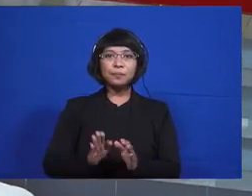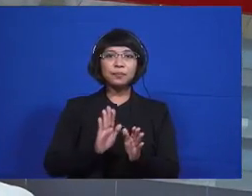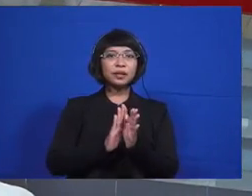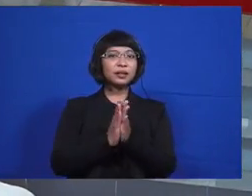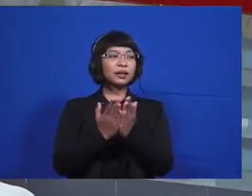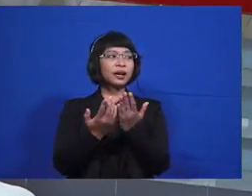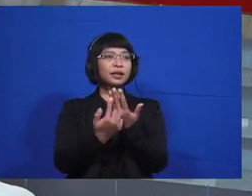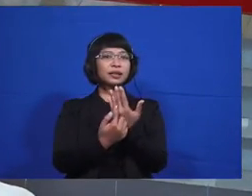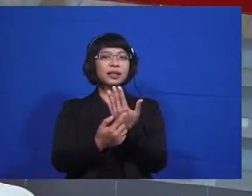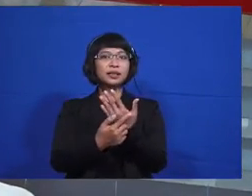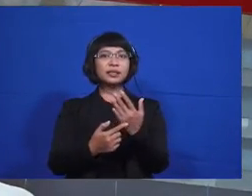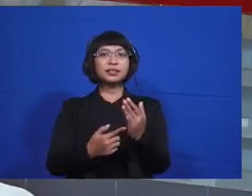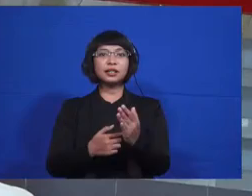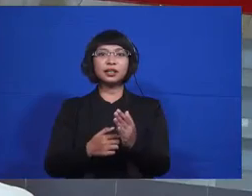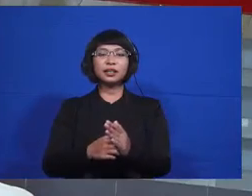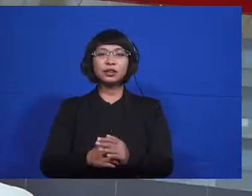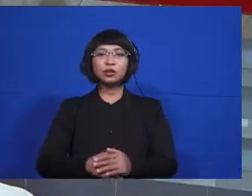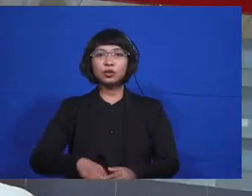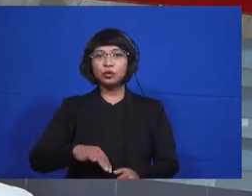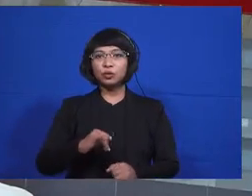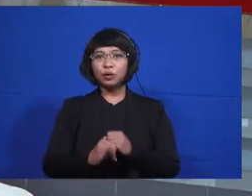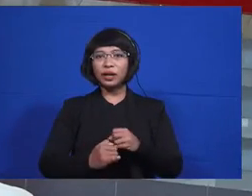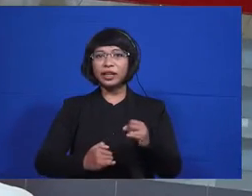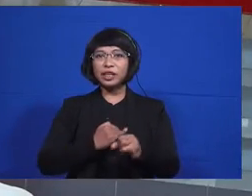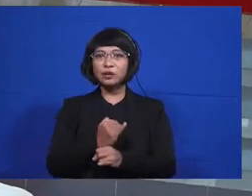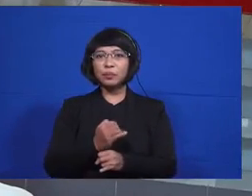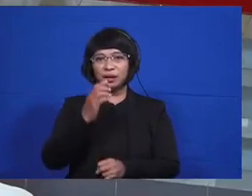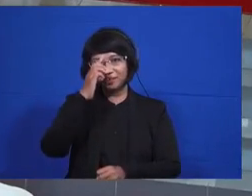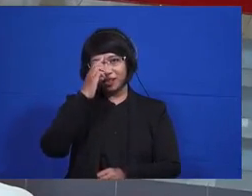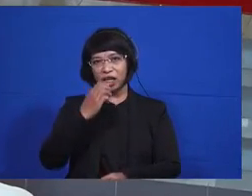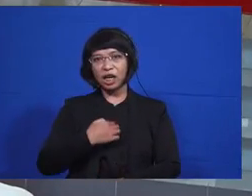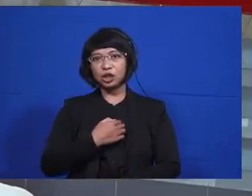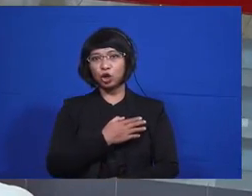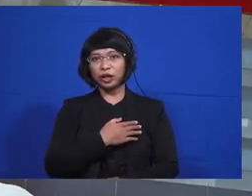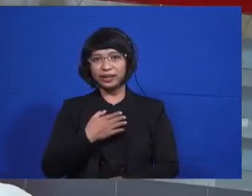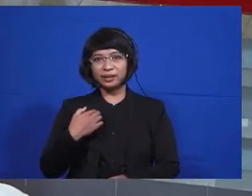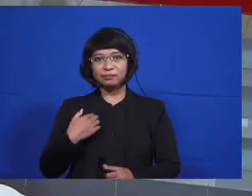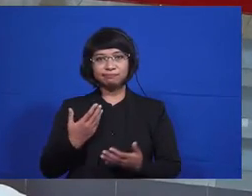dan mengajarkan iman Katolik? Kami bersedia.